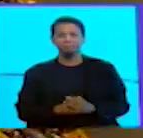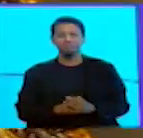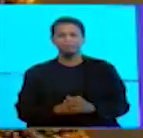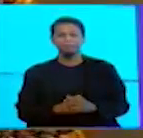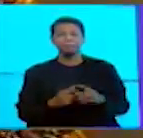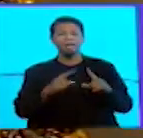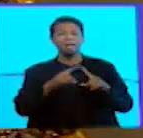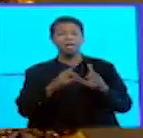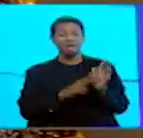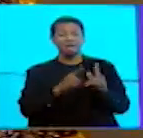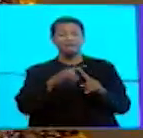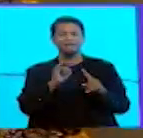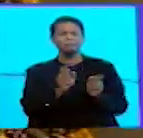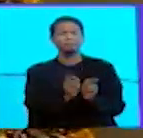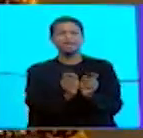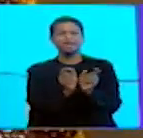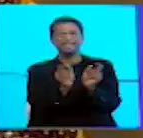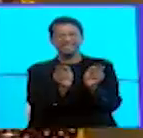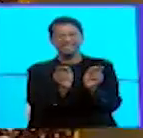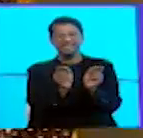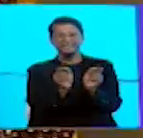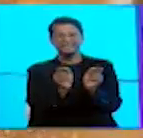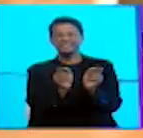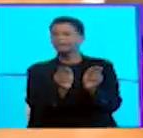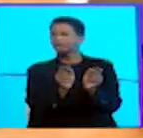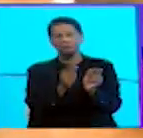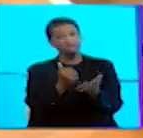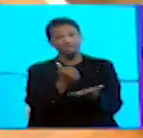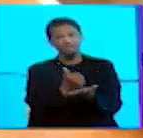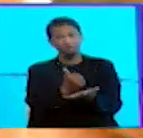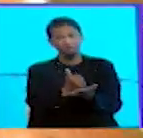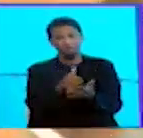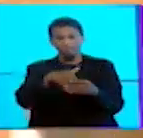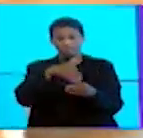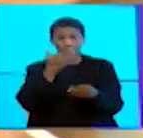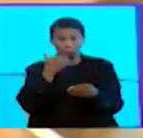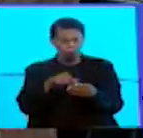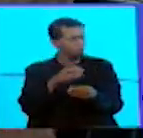komponennya luar biasa di dalam madu tersebut.